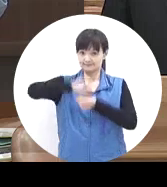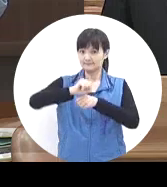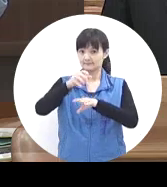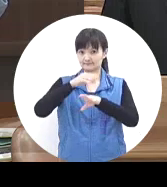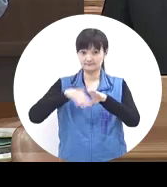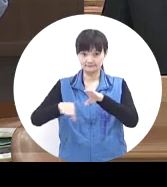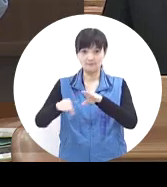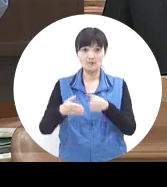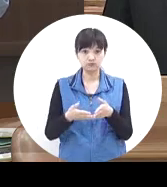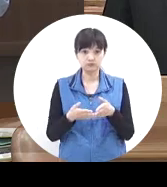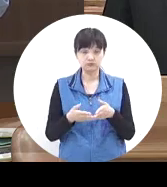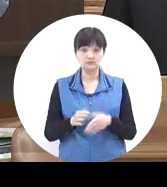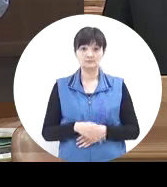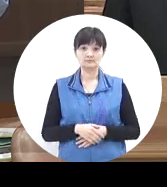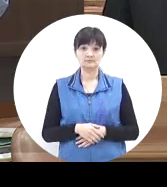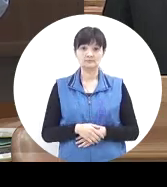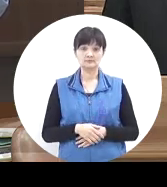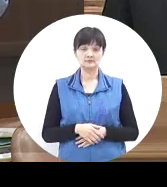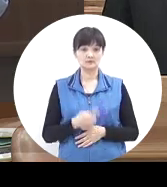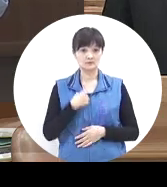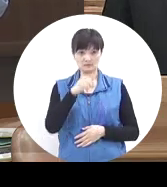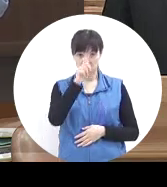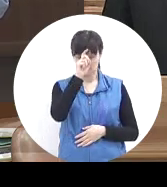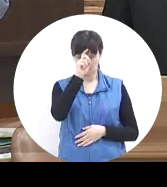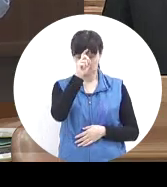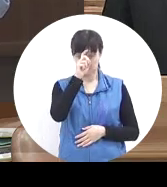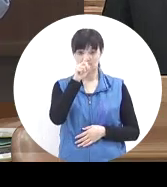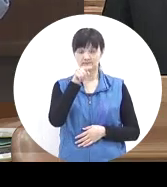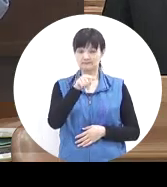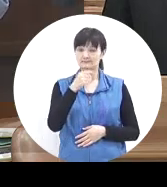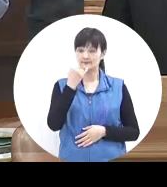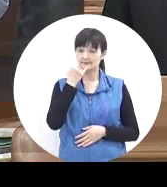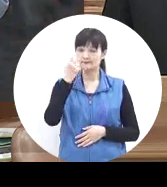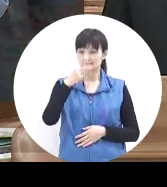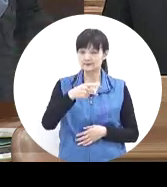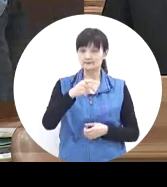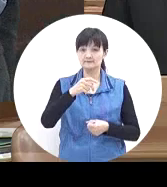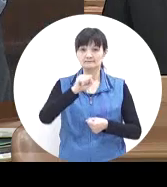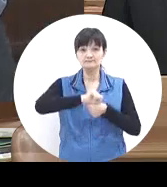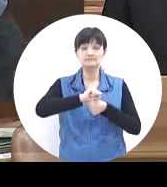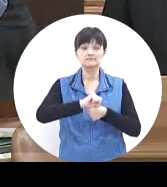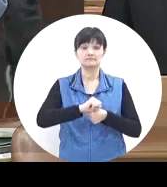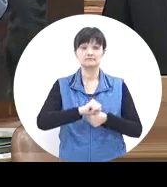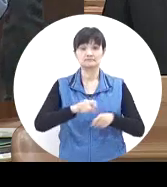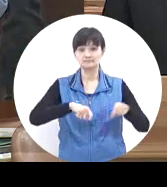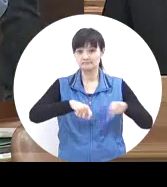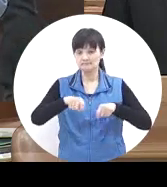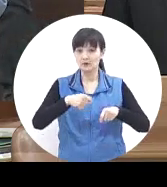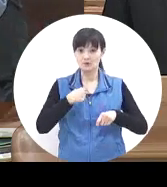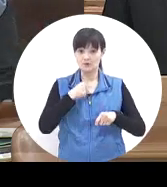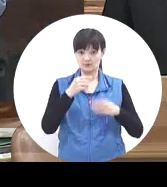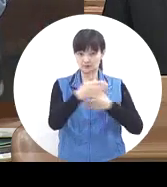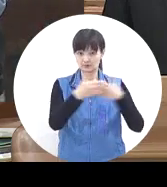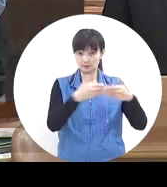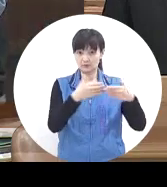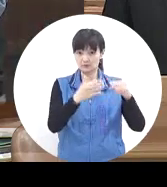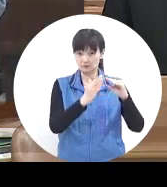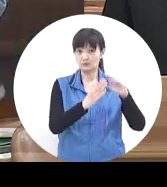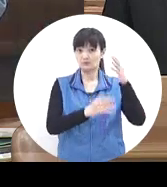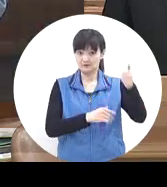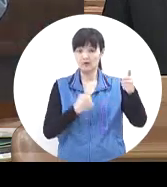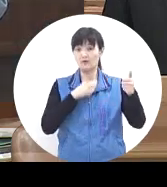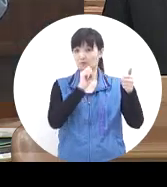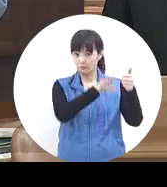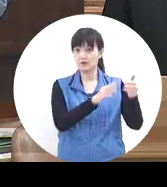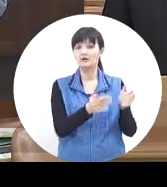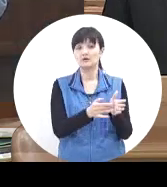已经停止弯的时候，我希望在大叶山增设交道，包括我也建议交通局长能够在五股工